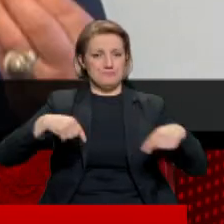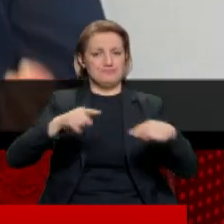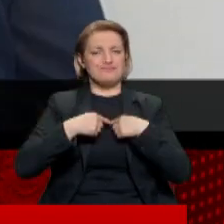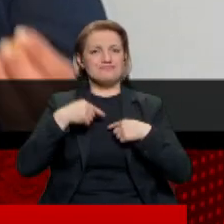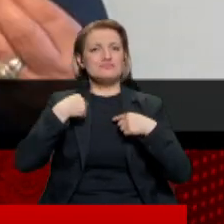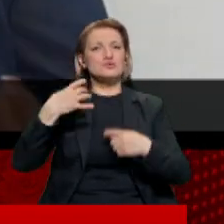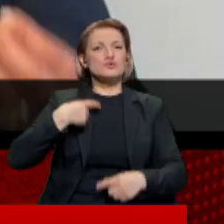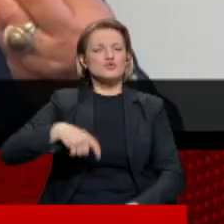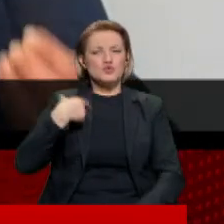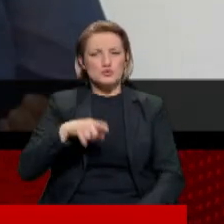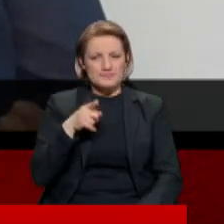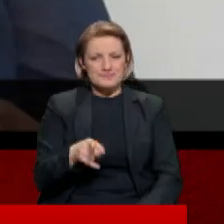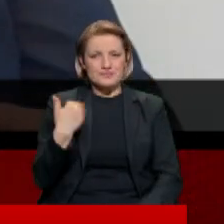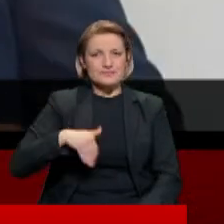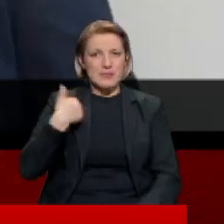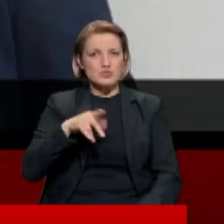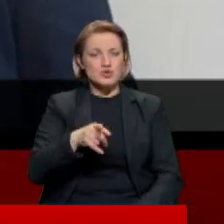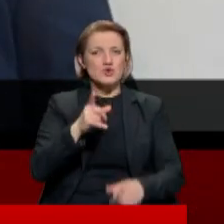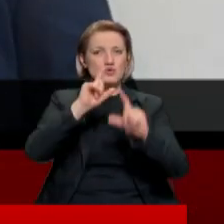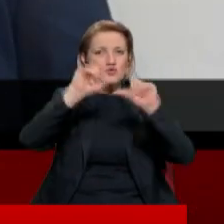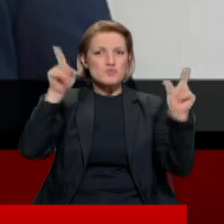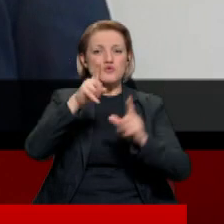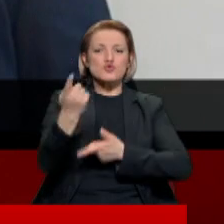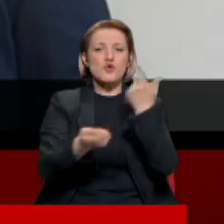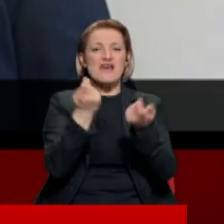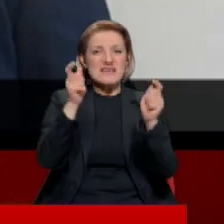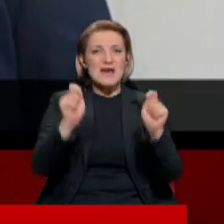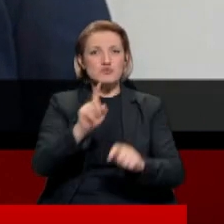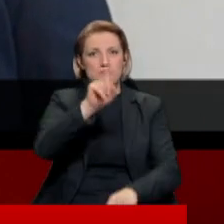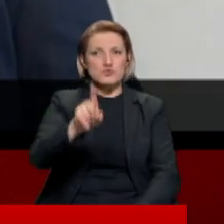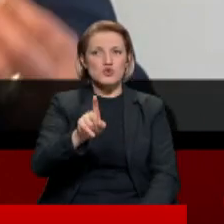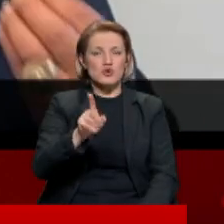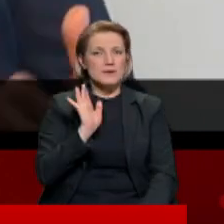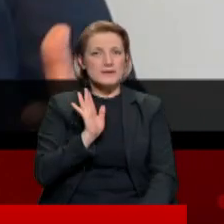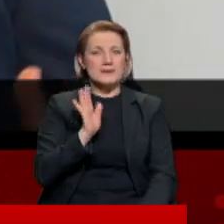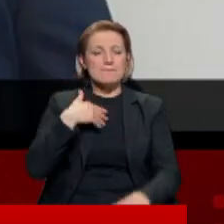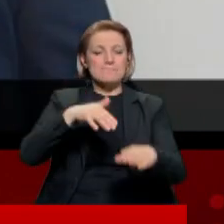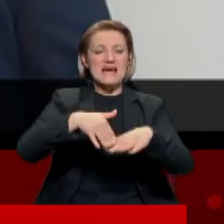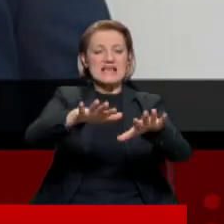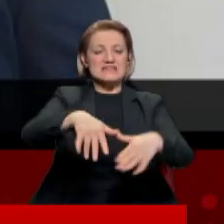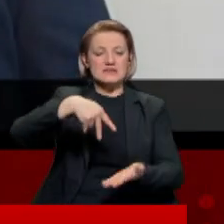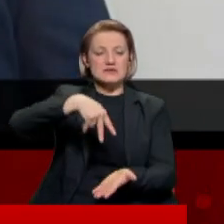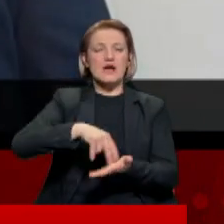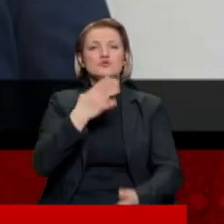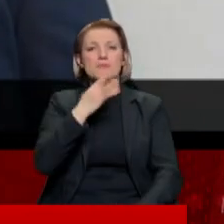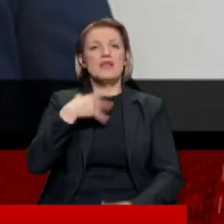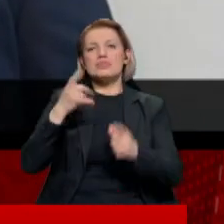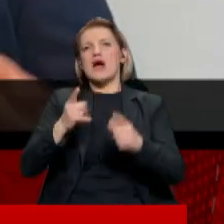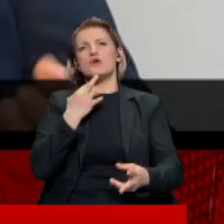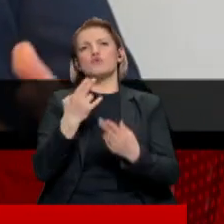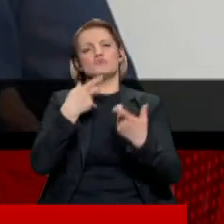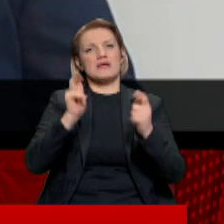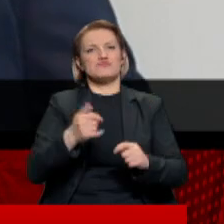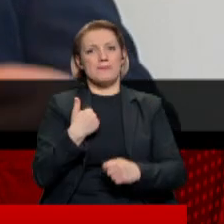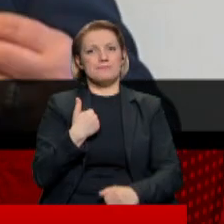kurumlar gerçekten görevini yapıyor mu? Bunu ben meclis kürsüsünden söylemeyip nereden söyleyeceğim Allah aşkına?